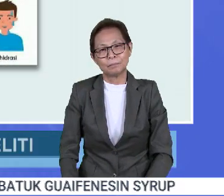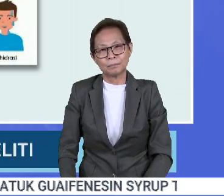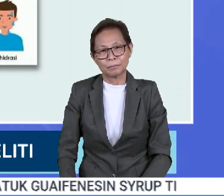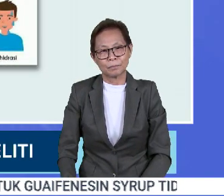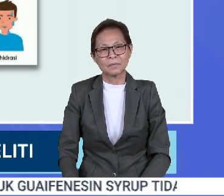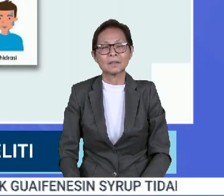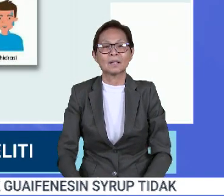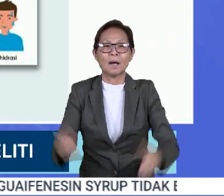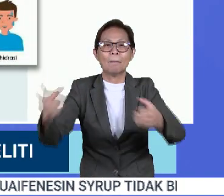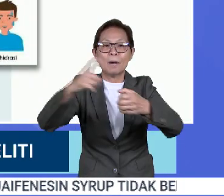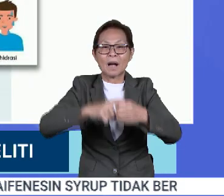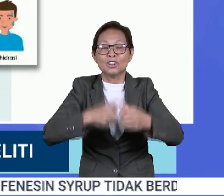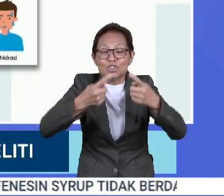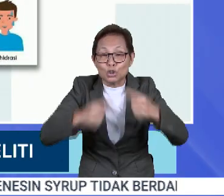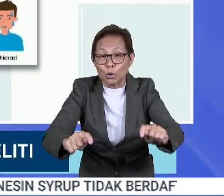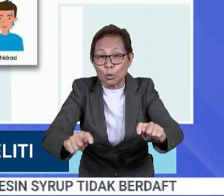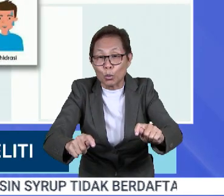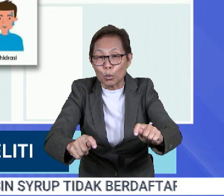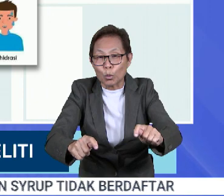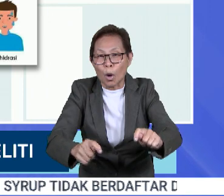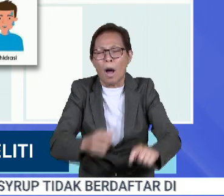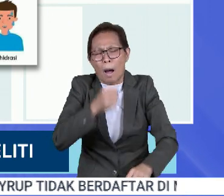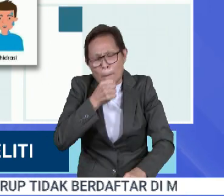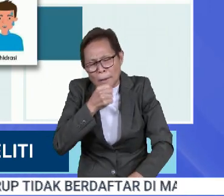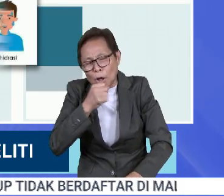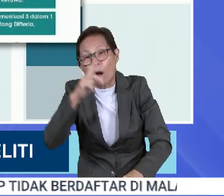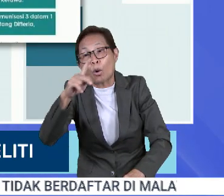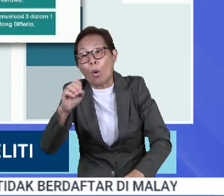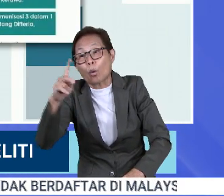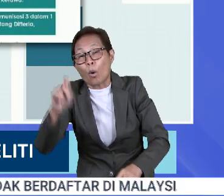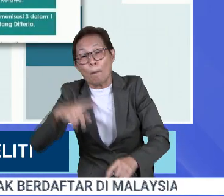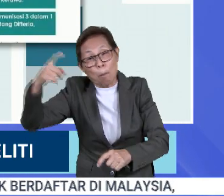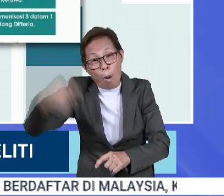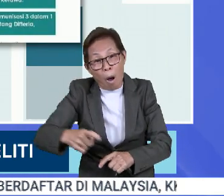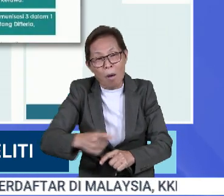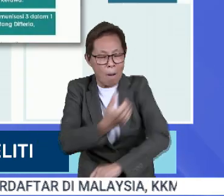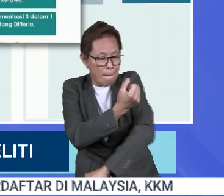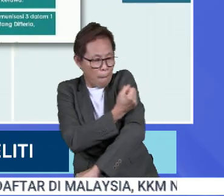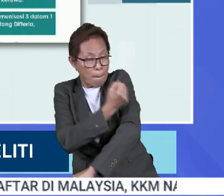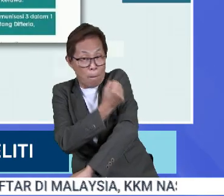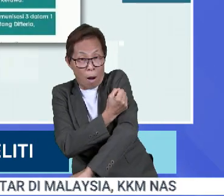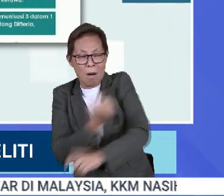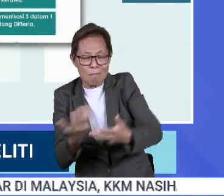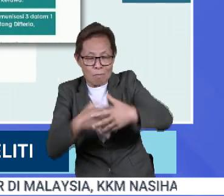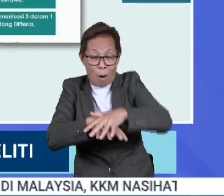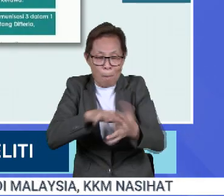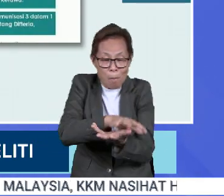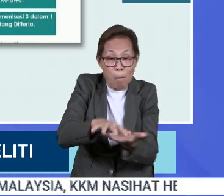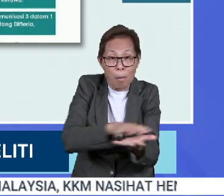t ini Bunda mengenai usaha mencegah persis atau batuk Koko keperluan pelaksanaan pemberian vaksin kombinasi